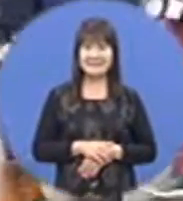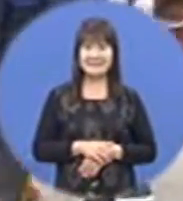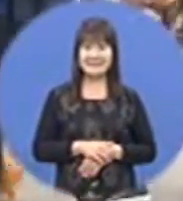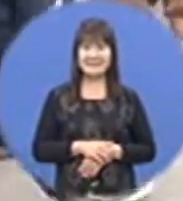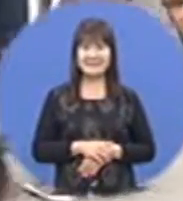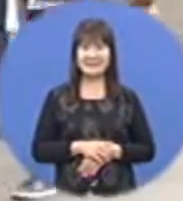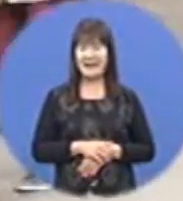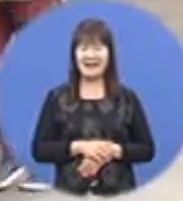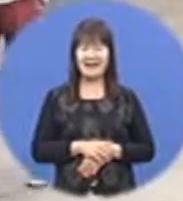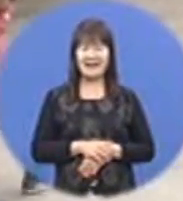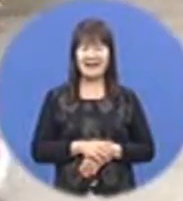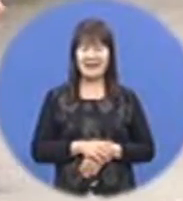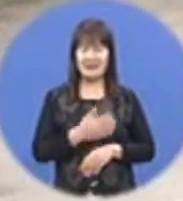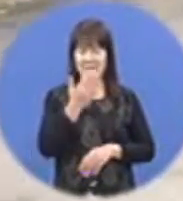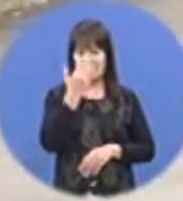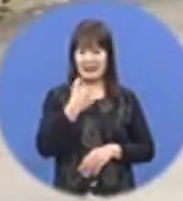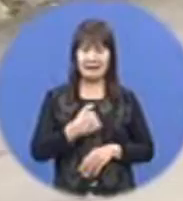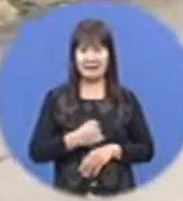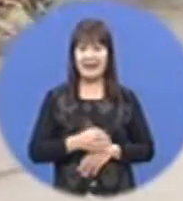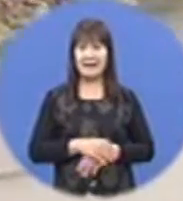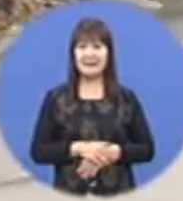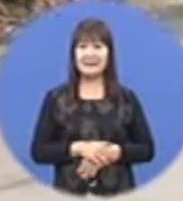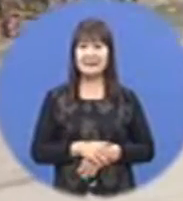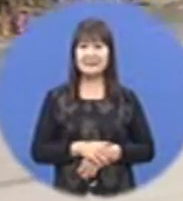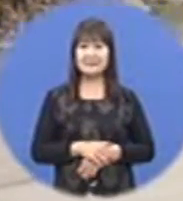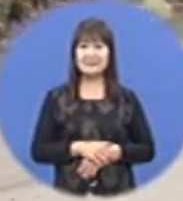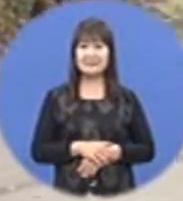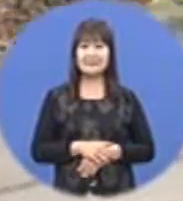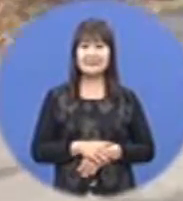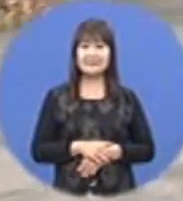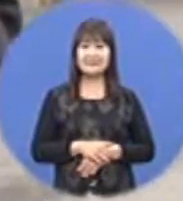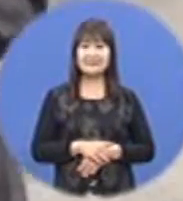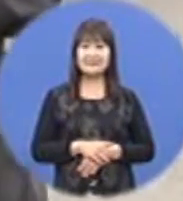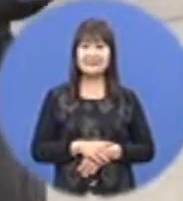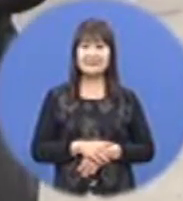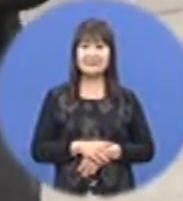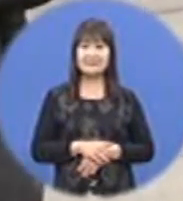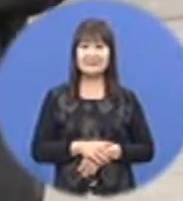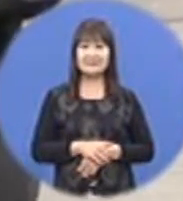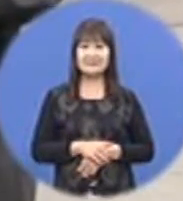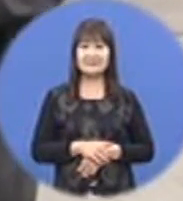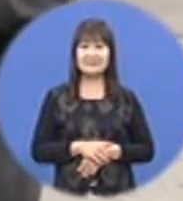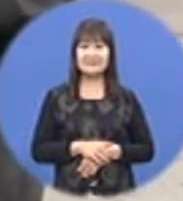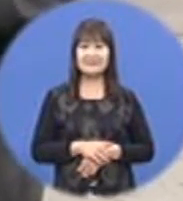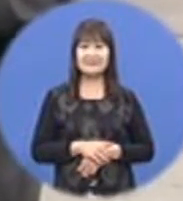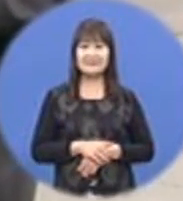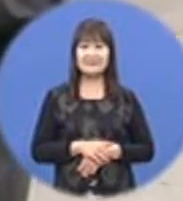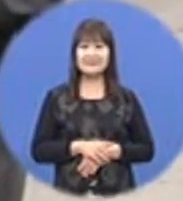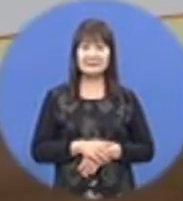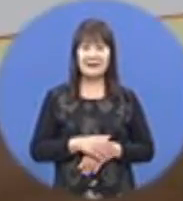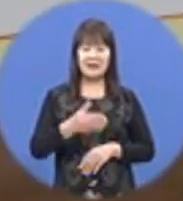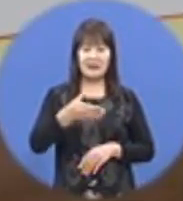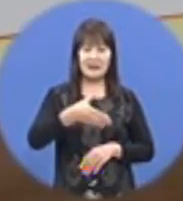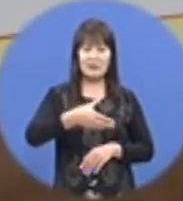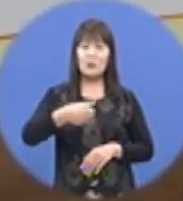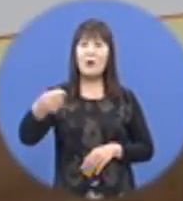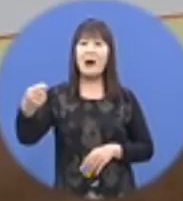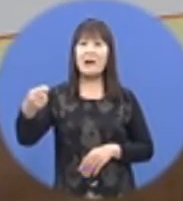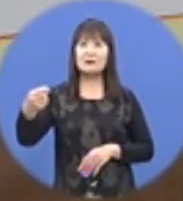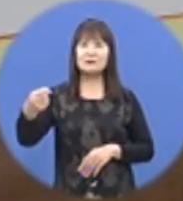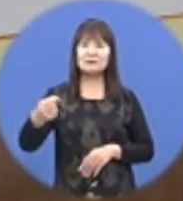ついに負けた。 分かったので、 あー、コクダカ取られる。